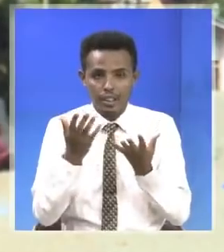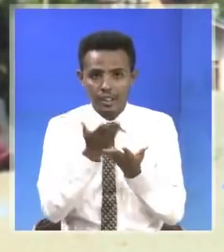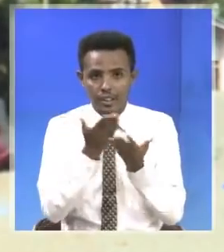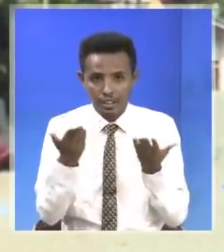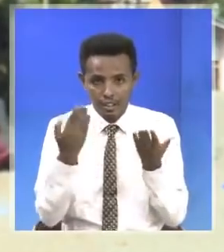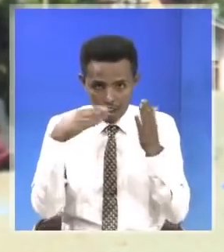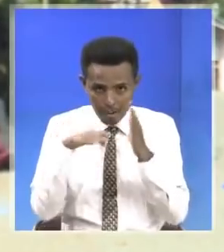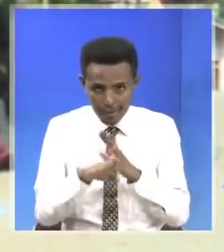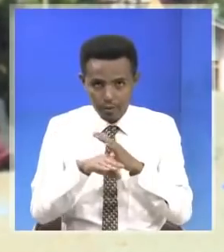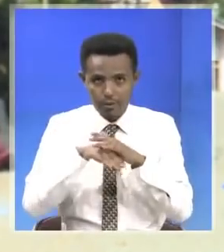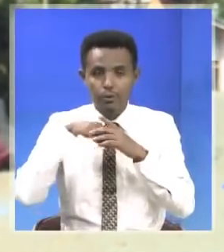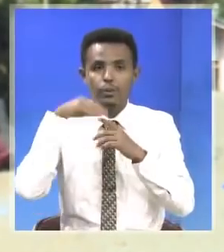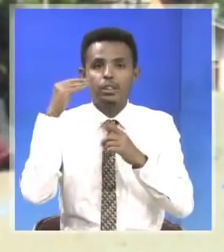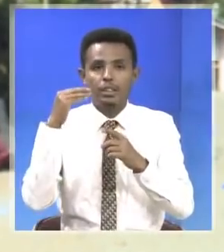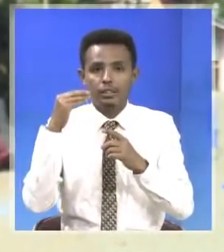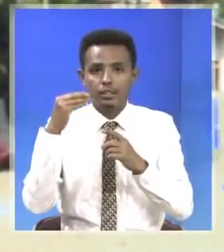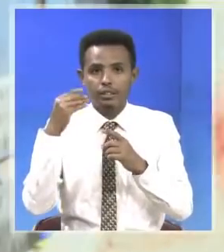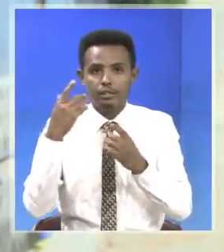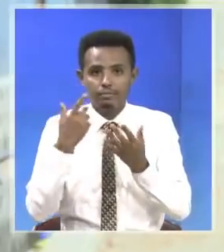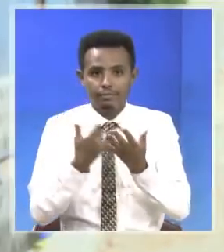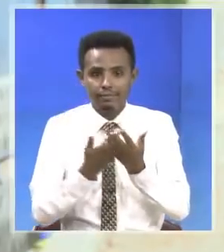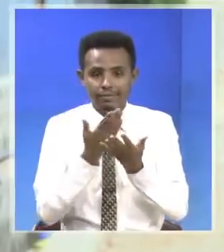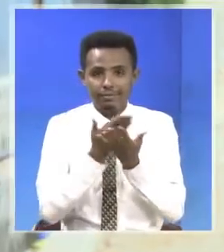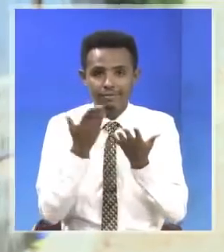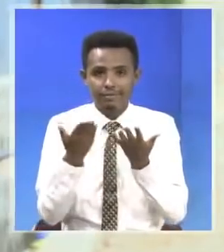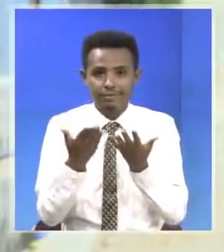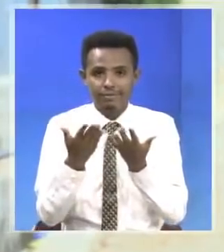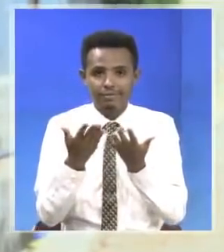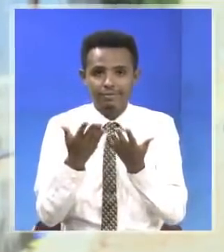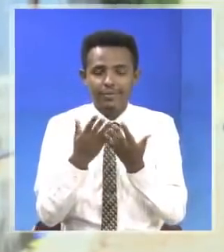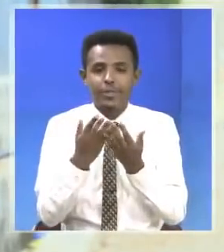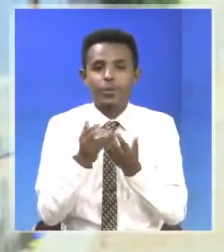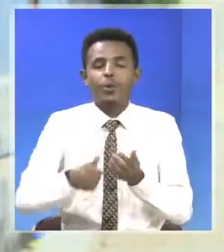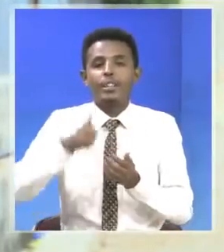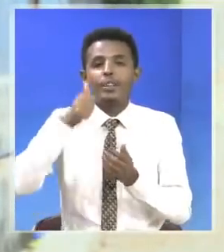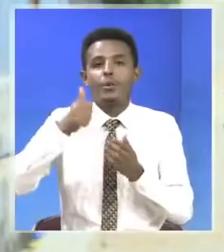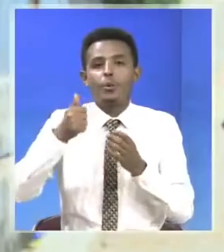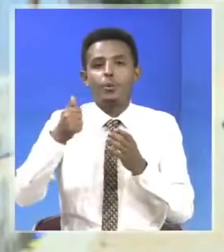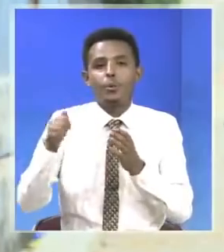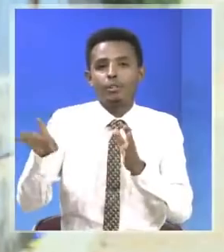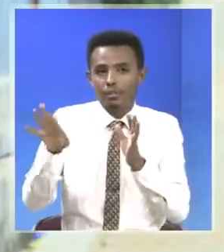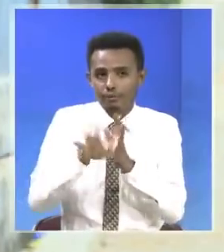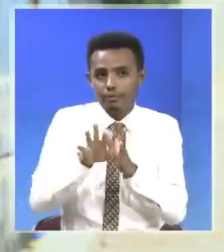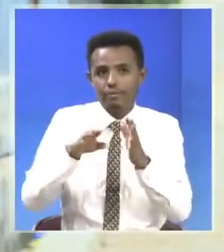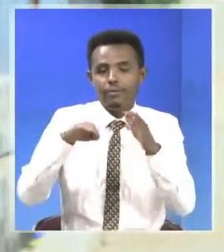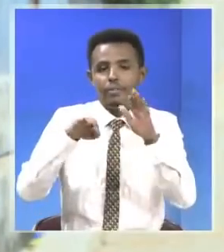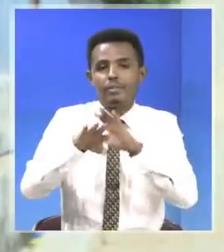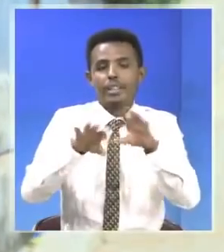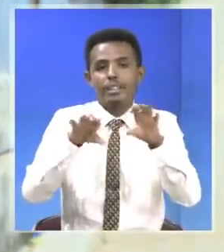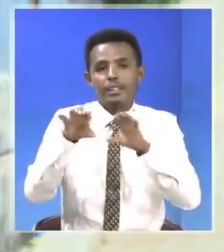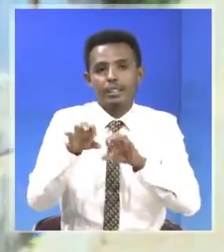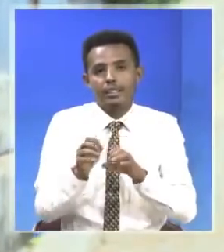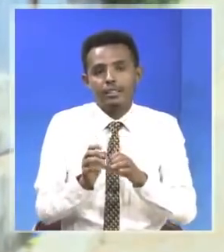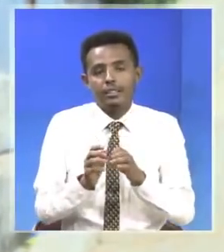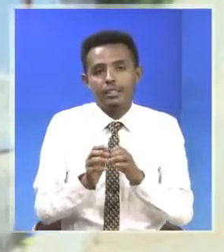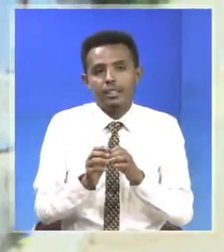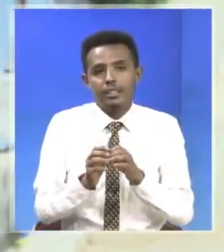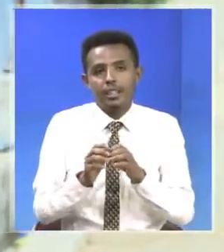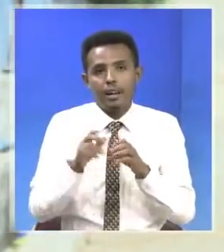ይሄዳል። ቆንጆ ነው። በጣም ተመችቶናል። ዋናው አስፓልት ጋር ወርደን በእግራችን ነበር የምንመጣው። አሁን ቤታችን ድረስ ባጃጆች